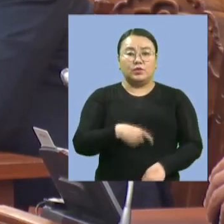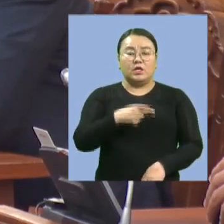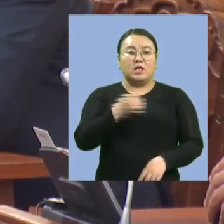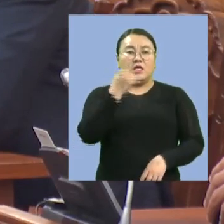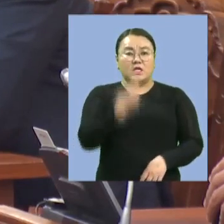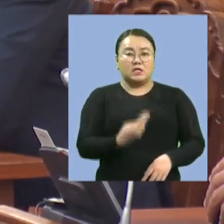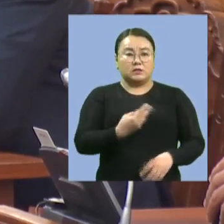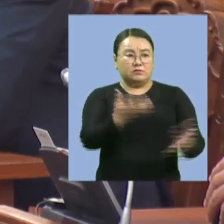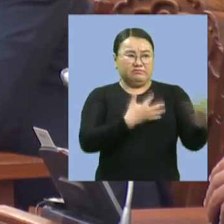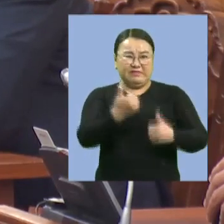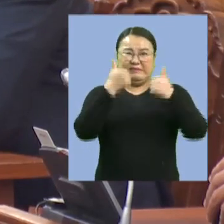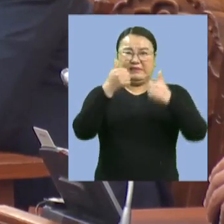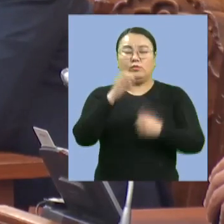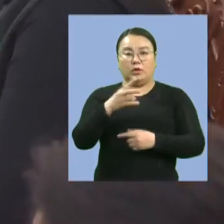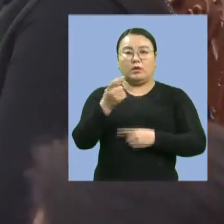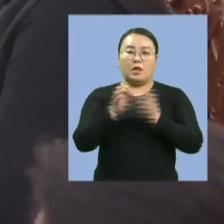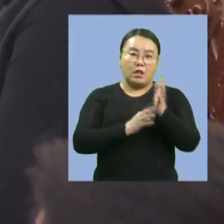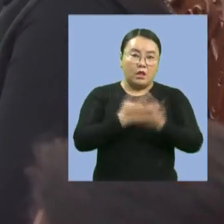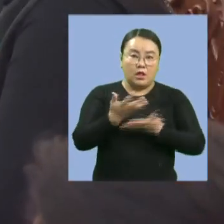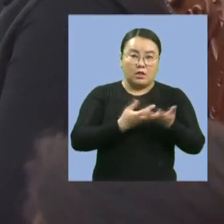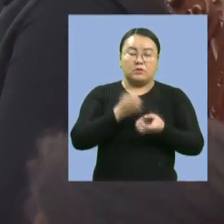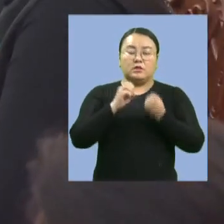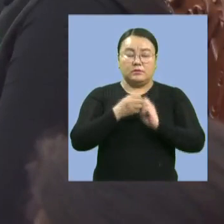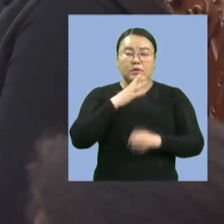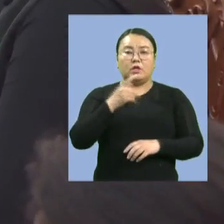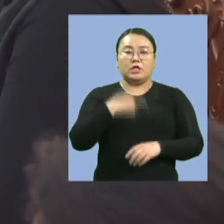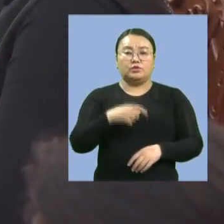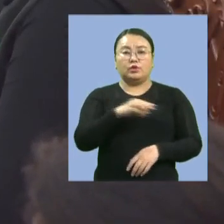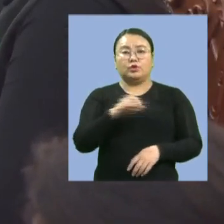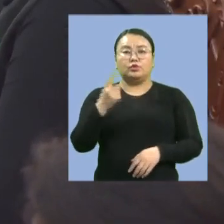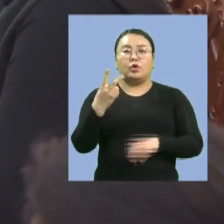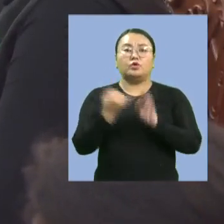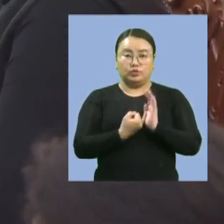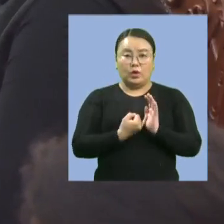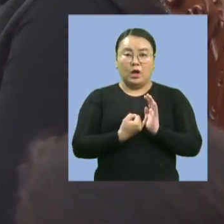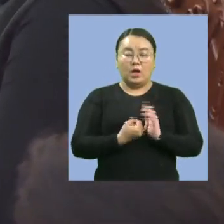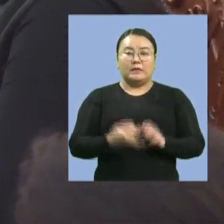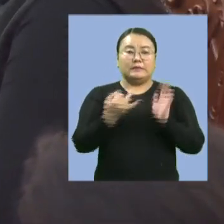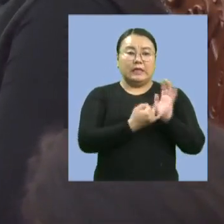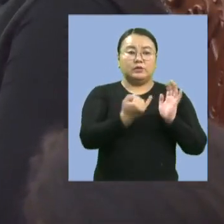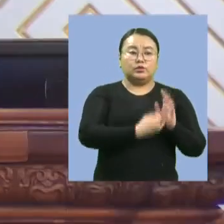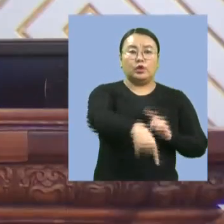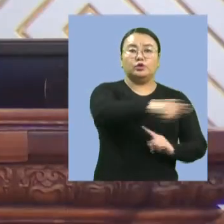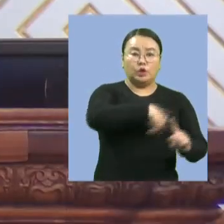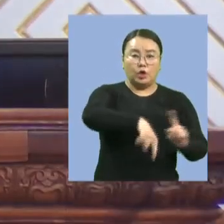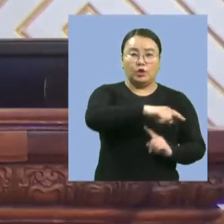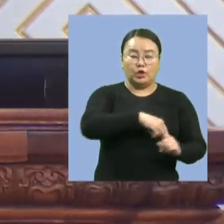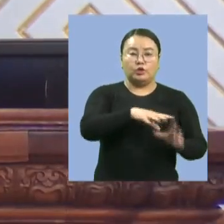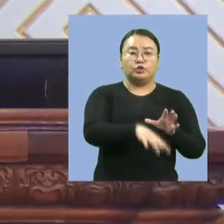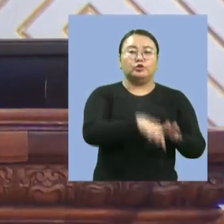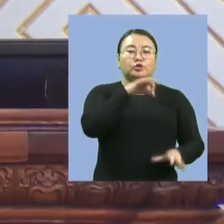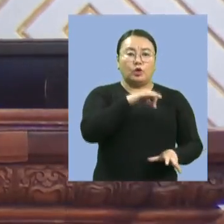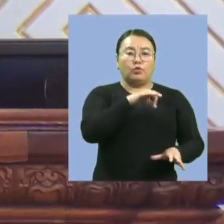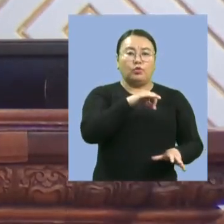дээш гишүүний эрсдэлтэй тохиолдол хилцнэ гэж заасан. Улсын хурлын гишүүдийн тоо 126 байна. Улсын хурлын гишүүний 76-г тойргоос